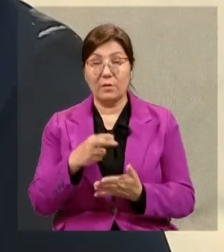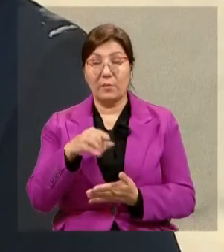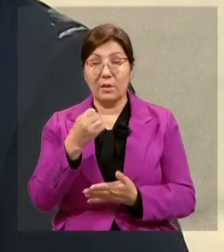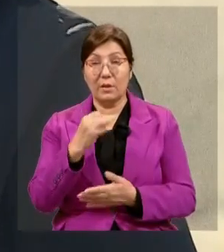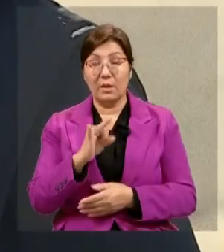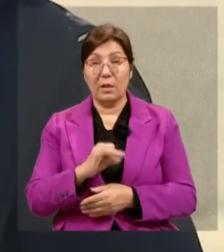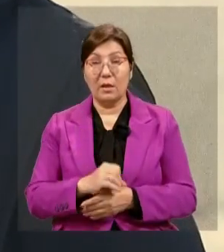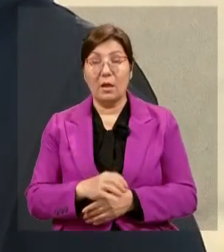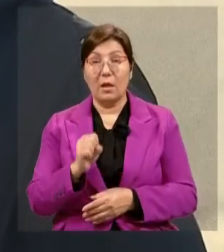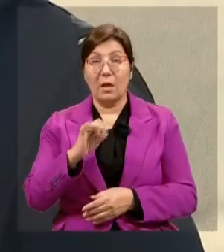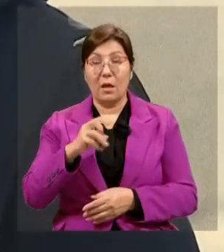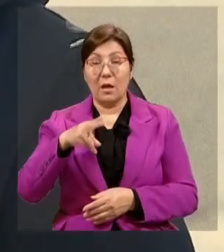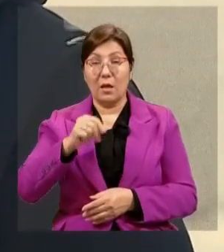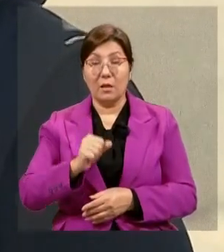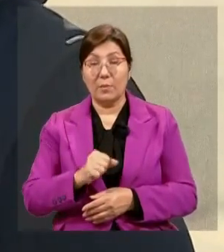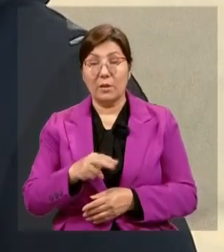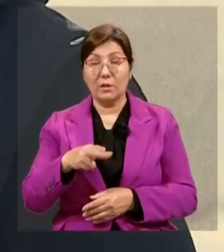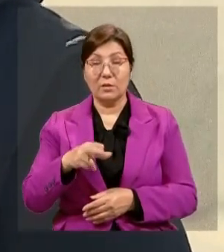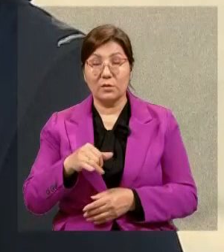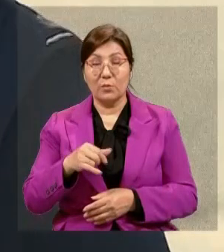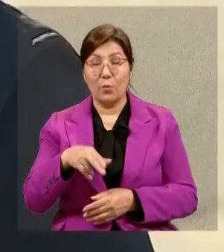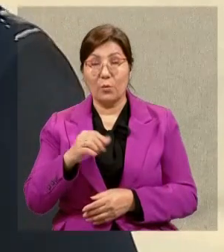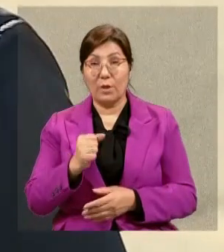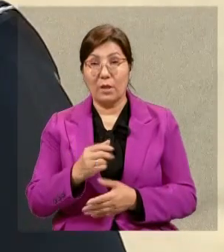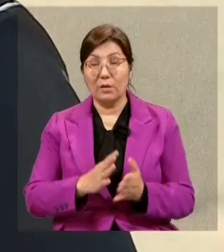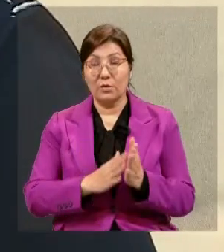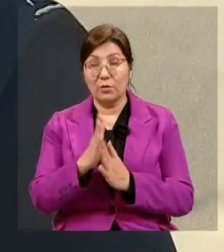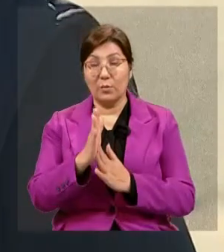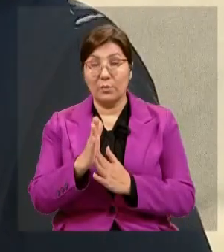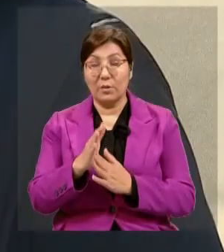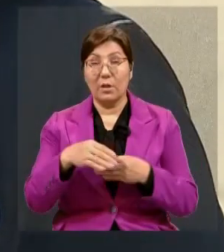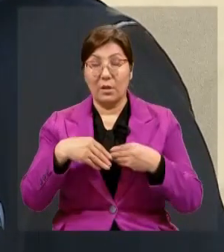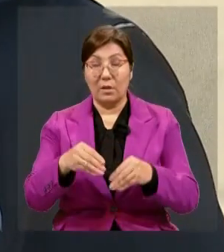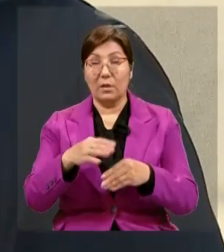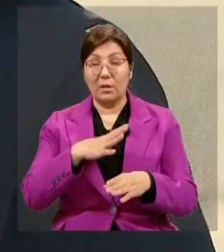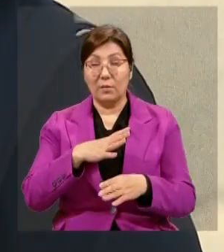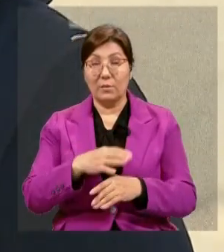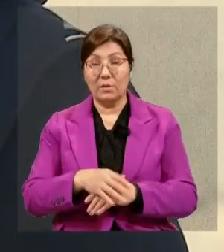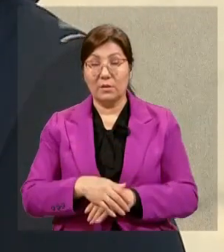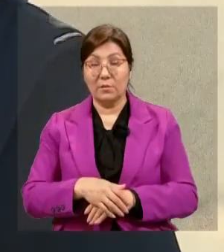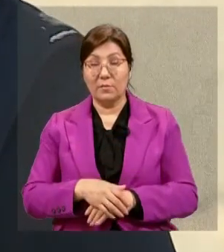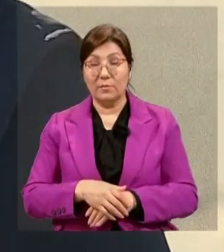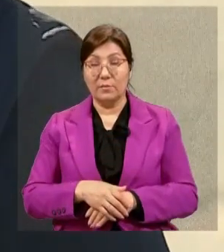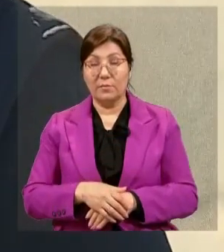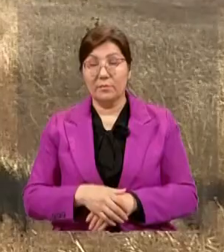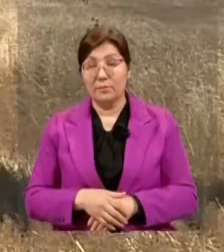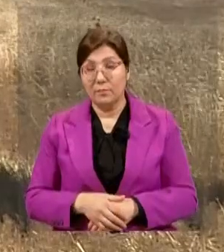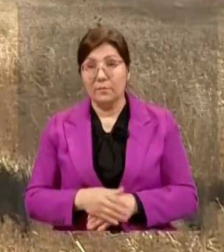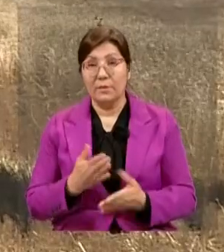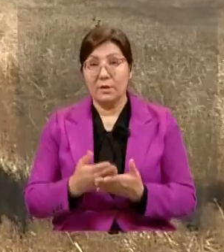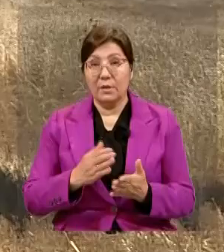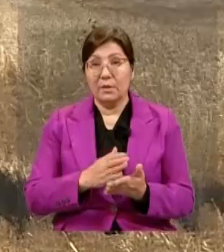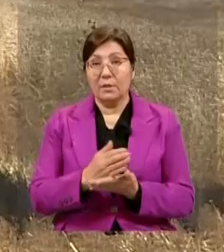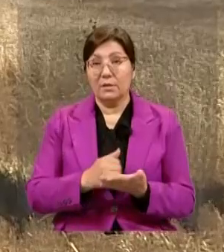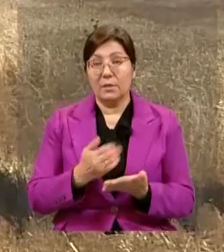арпа, сосын судан шөбі, қармабой. И биылдан бастап шамалы горох отырғыздым.